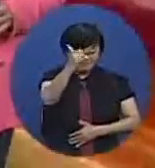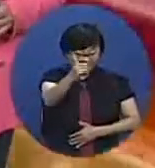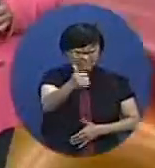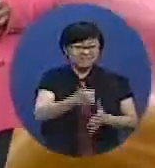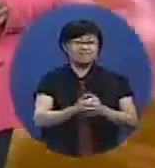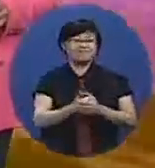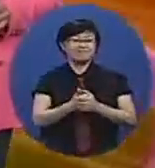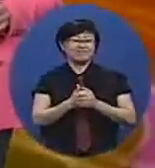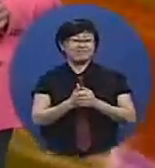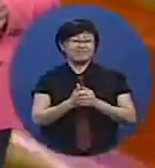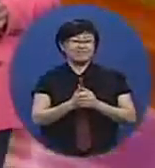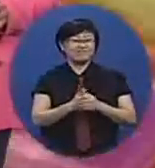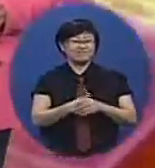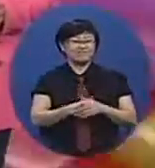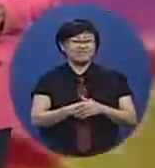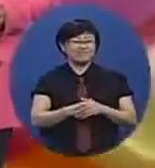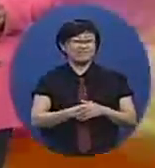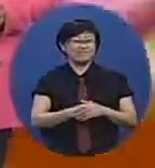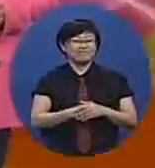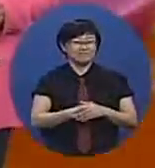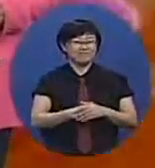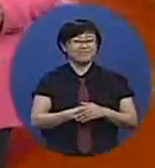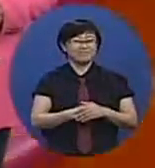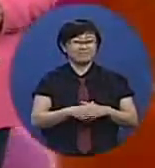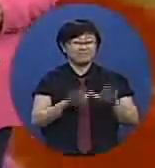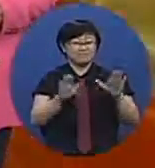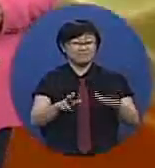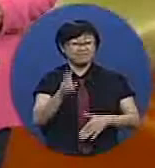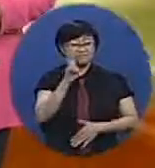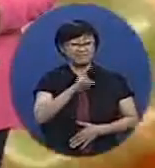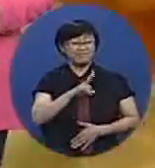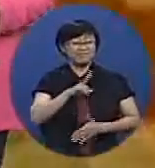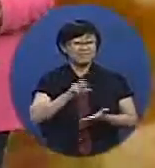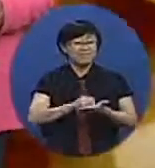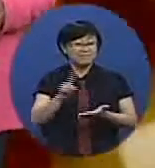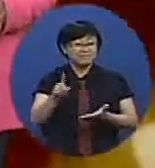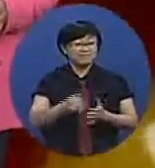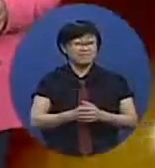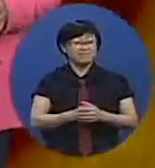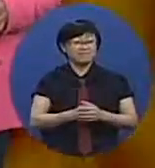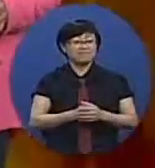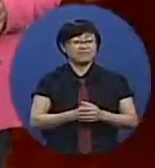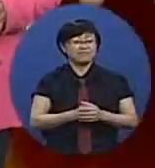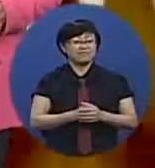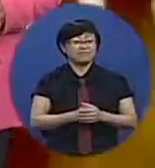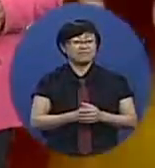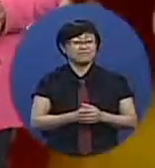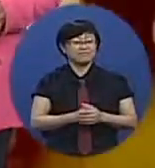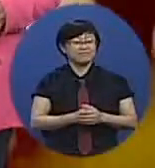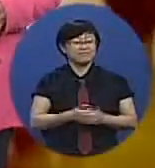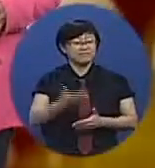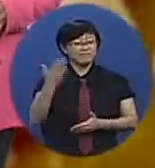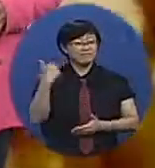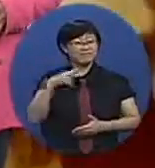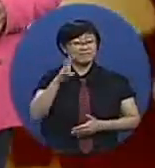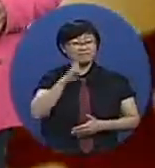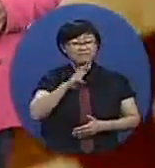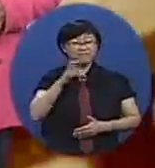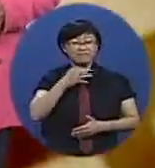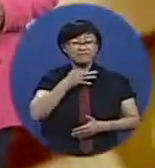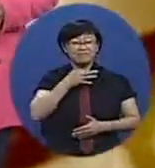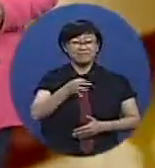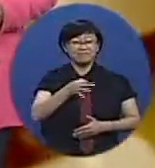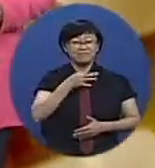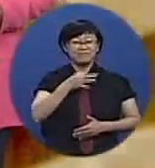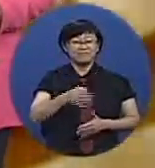올리도록 하겠습니다. 예, 예, 감사합니다. 네, 오늘 어떤 노래 불러주신다 그랬어요? 아, 그, 저기, 아까 그 나와서 그 말씀을